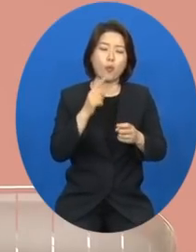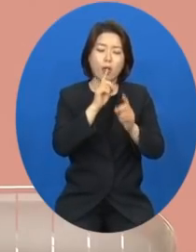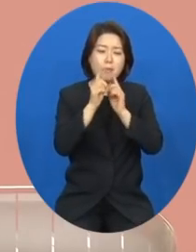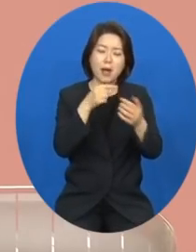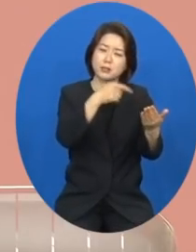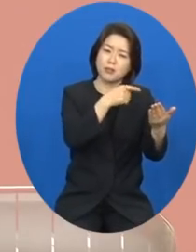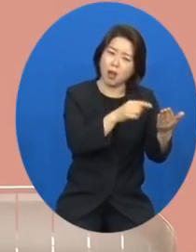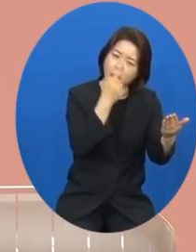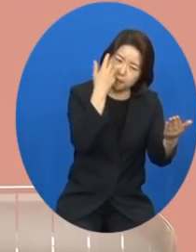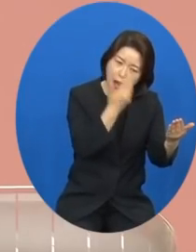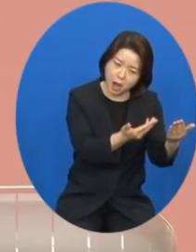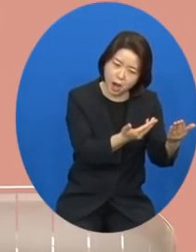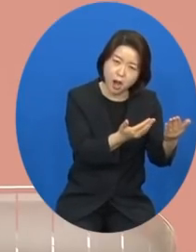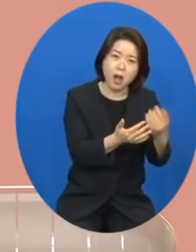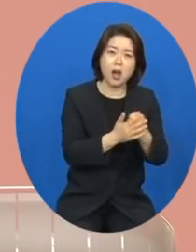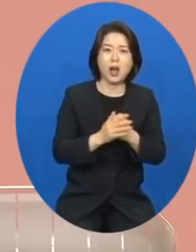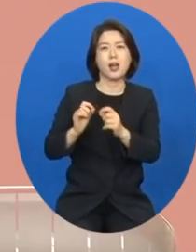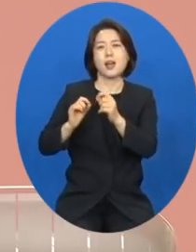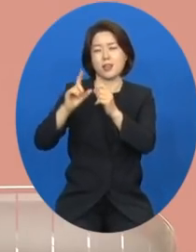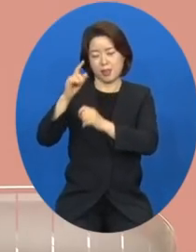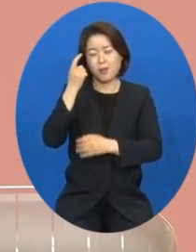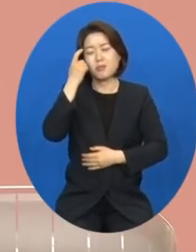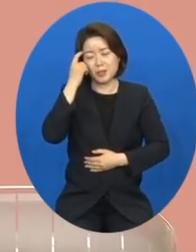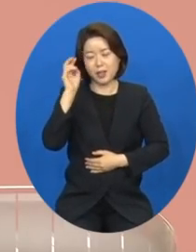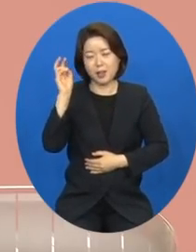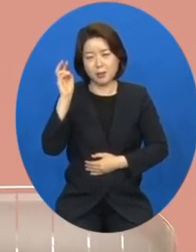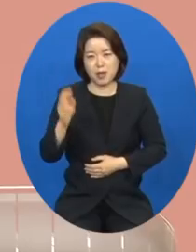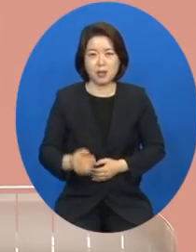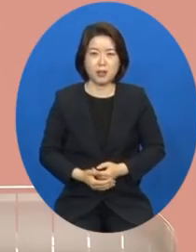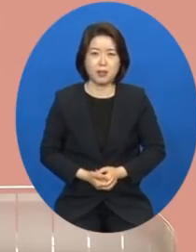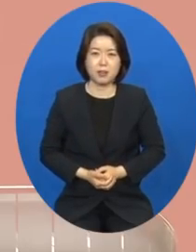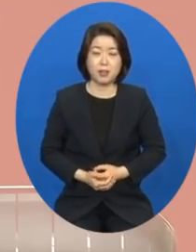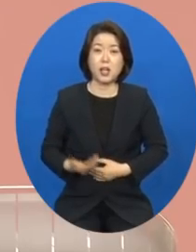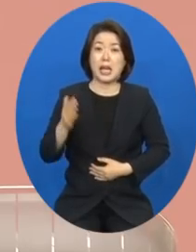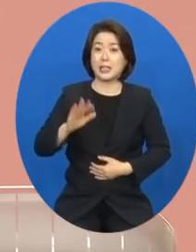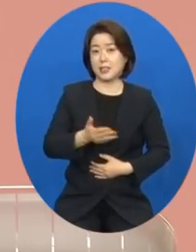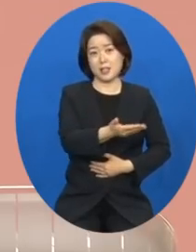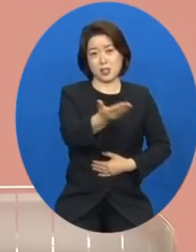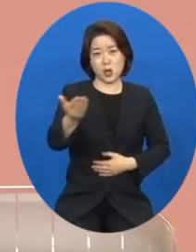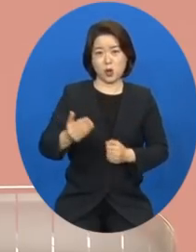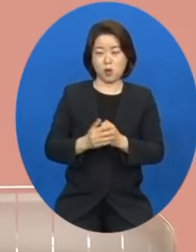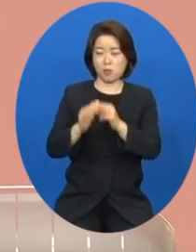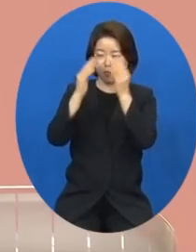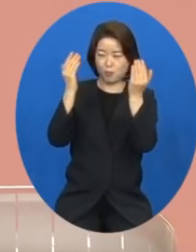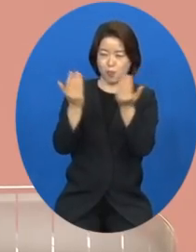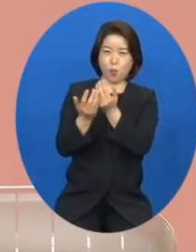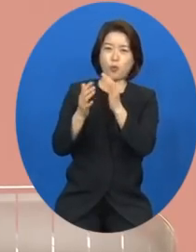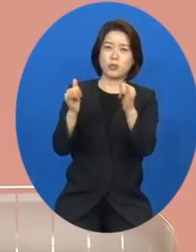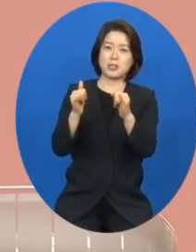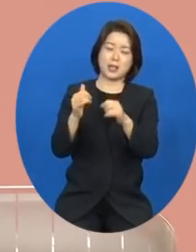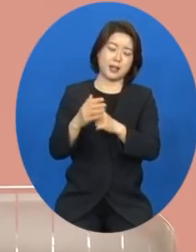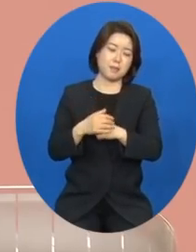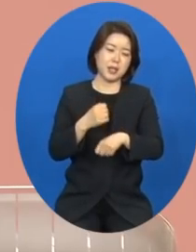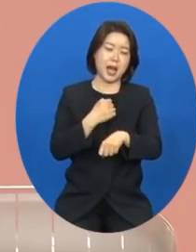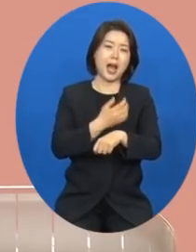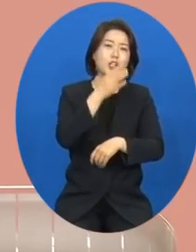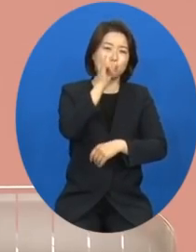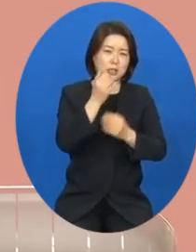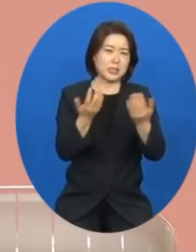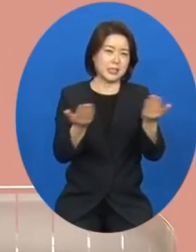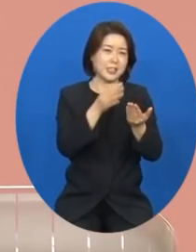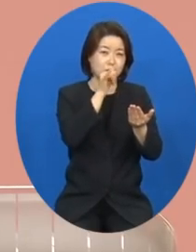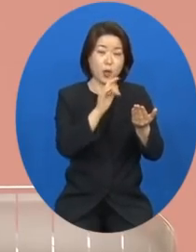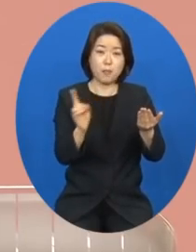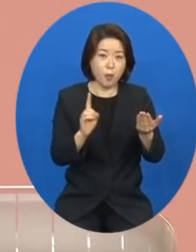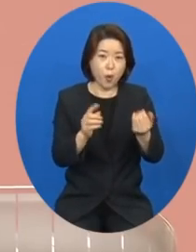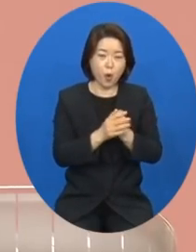가르치게 써 아마 대부분 그렇게 생각하실 겁니다 근데 여러분 거의 모든분들이 하실 수는 일이 하나 있어요 그래서 뭐냐면